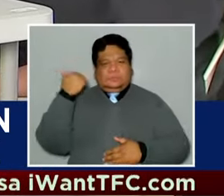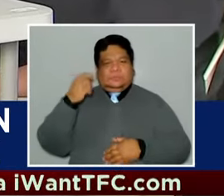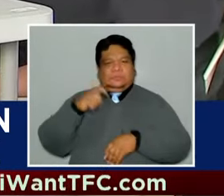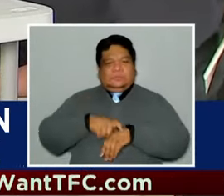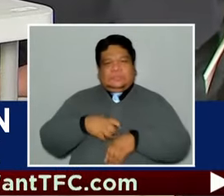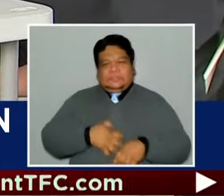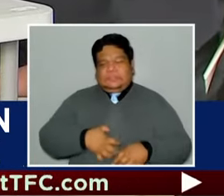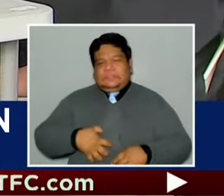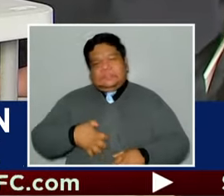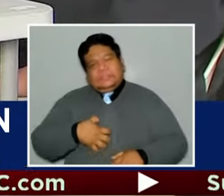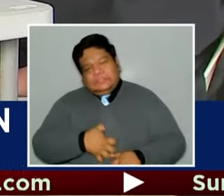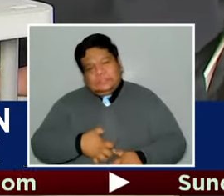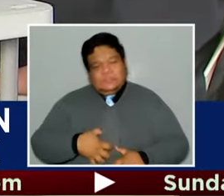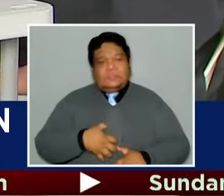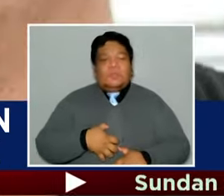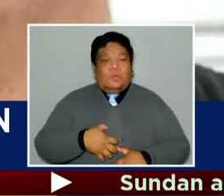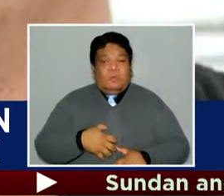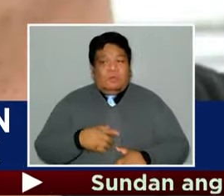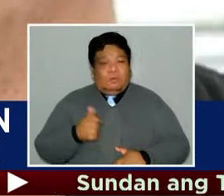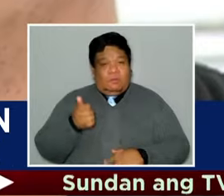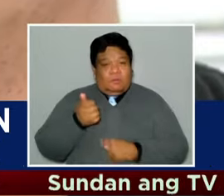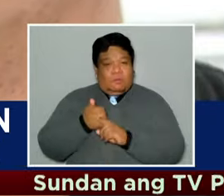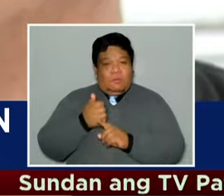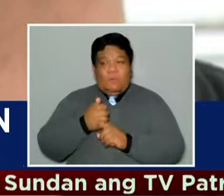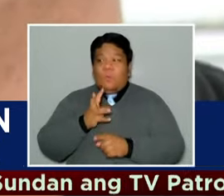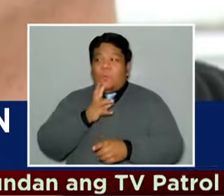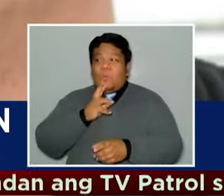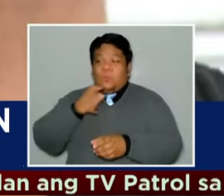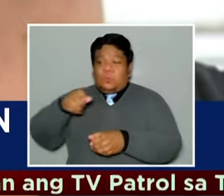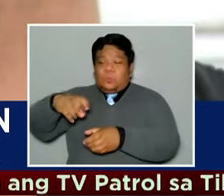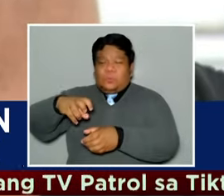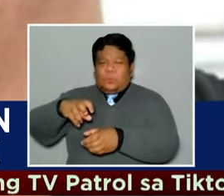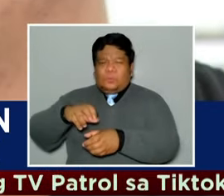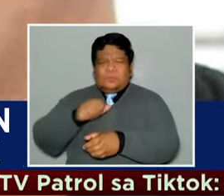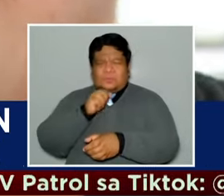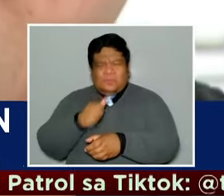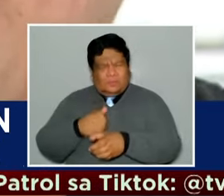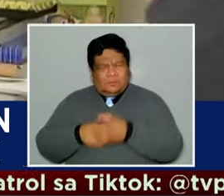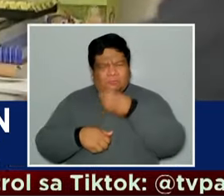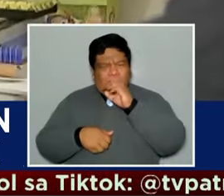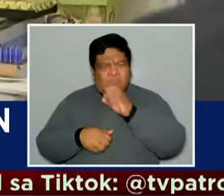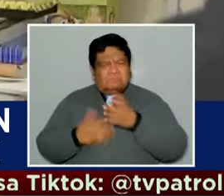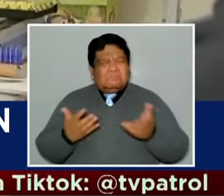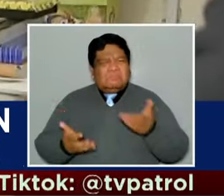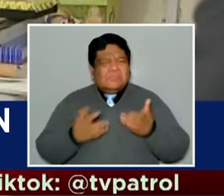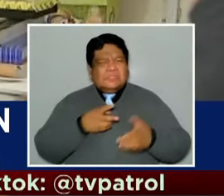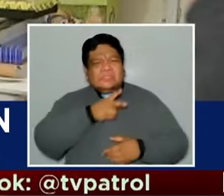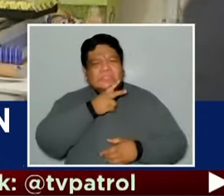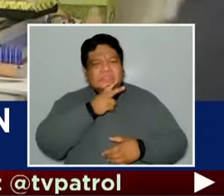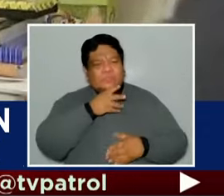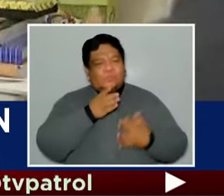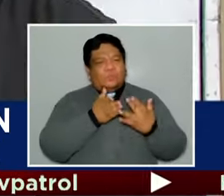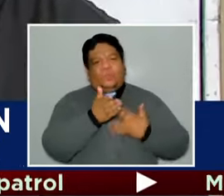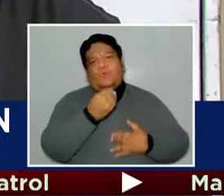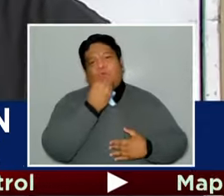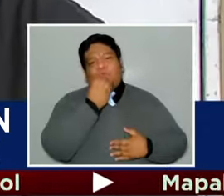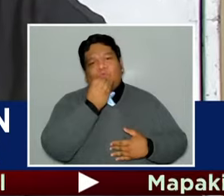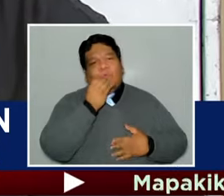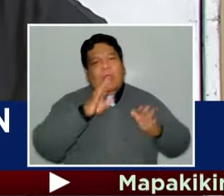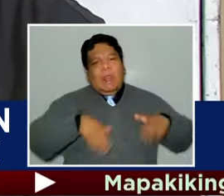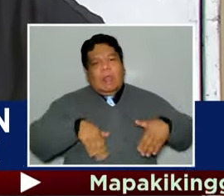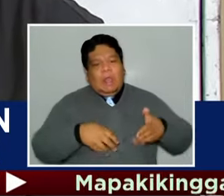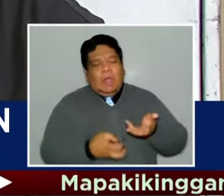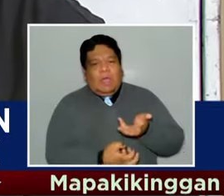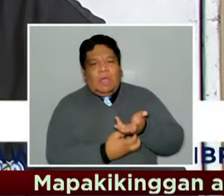Sabi niya, hindi siya umiinom ng tap water, kaya suspecha niya nakuha ito sa pagkaing hindi naluto ng maayos. Kasi